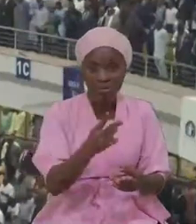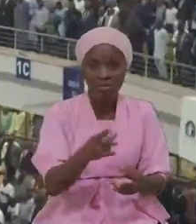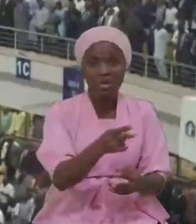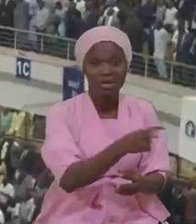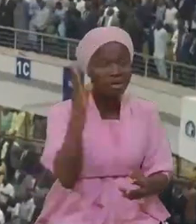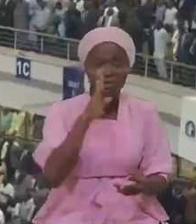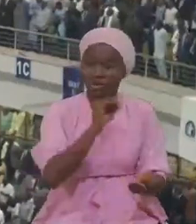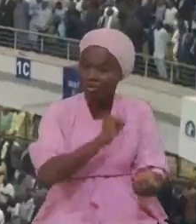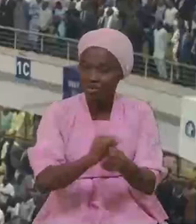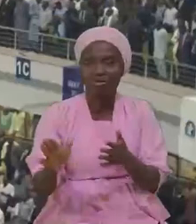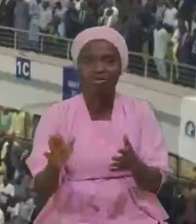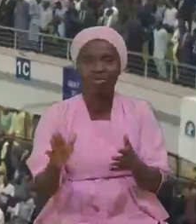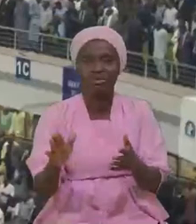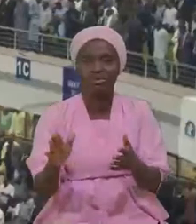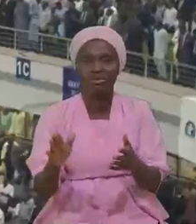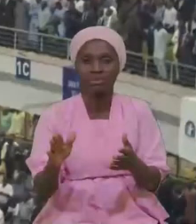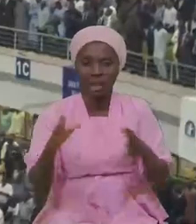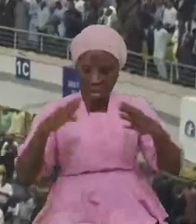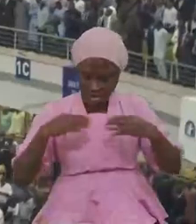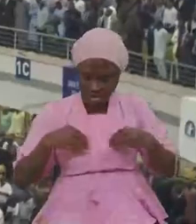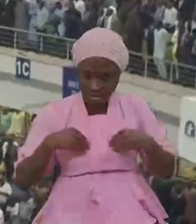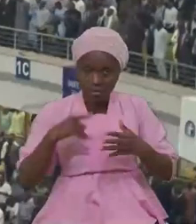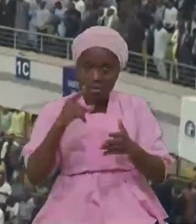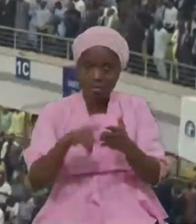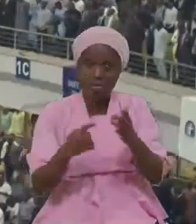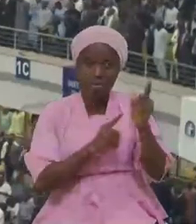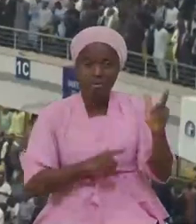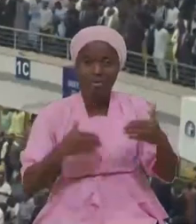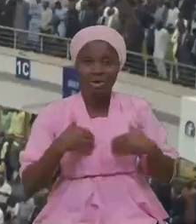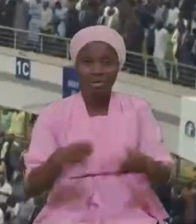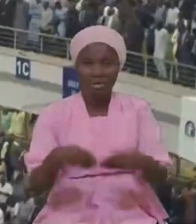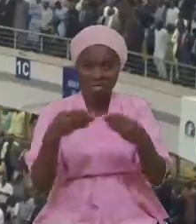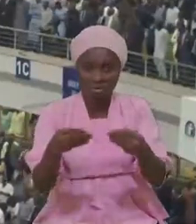Accepte ce que le Seigneur a donné.